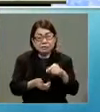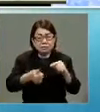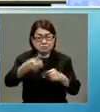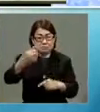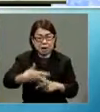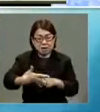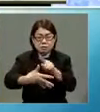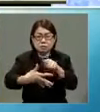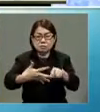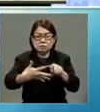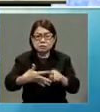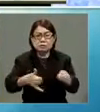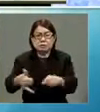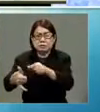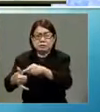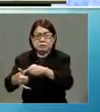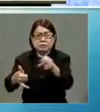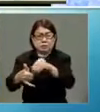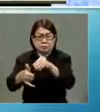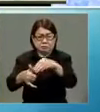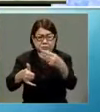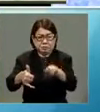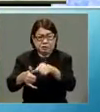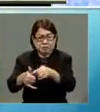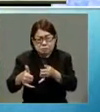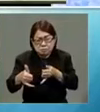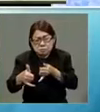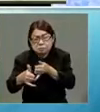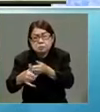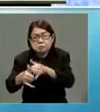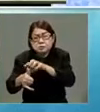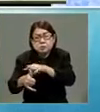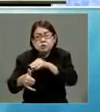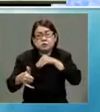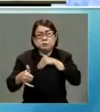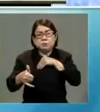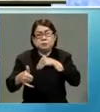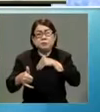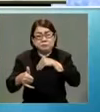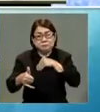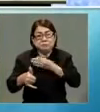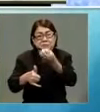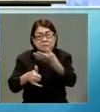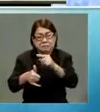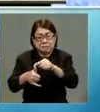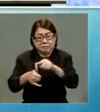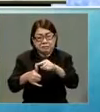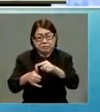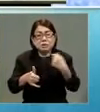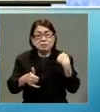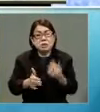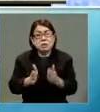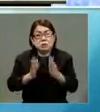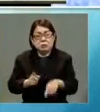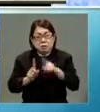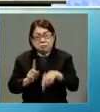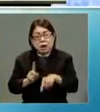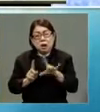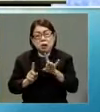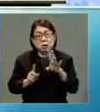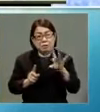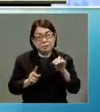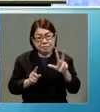คือสัมผัสใกล้ชิดกับผู้ป่วยยืนยันรายก่อนหน้าเป็นลำดับที่1 1,183 รองลง